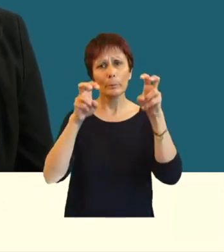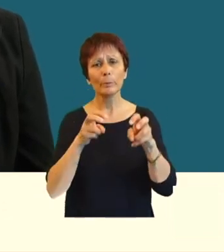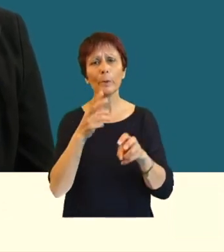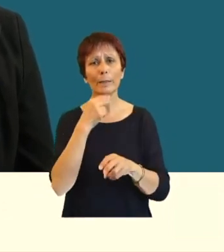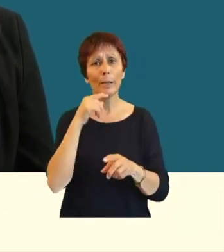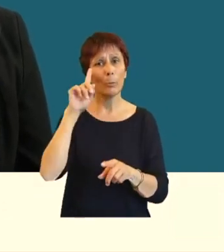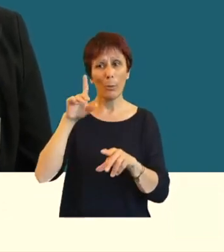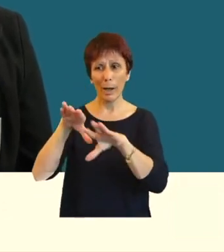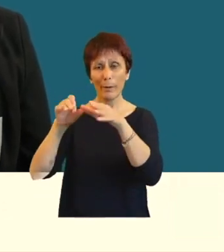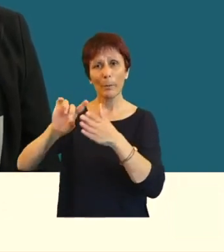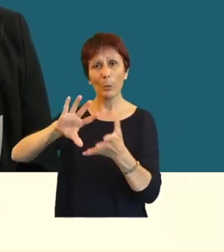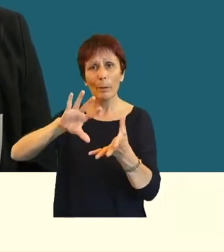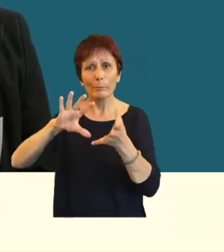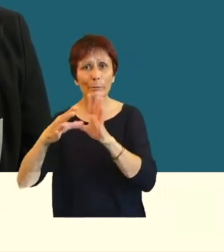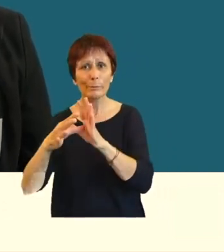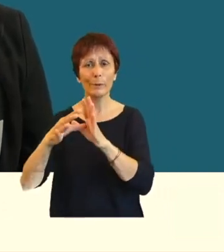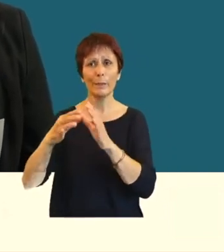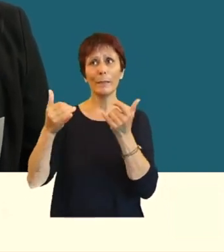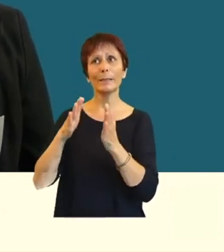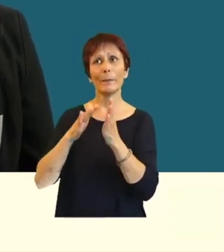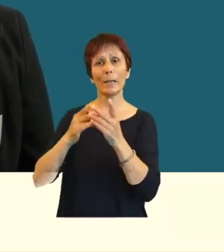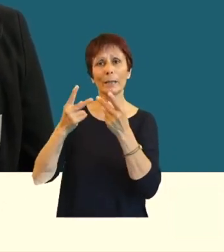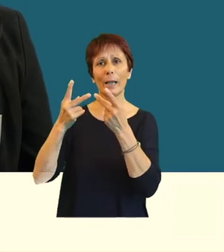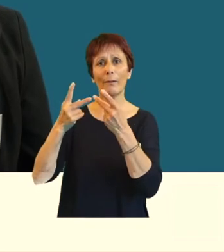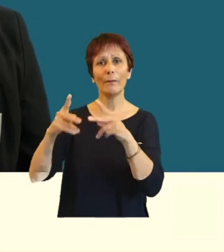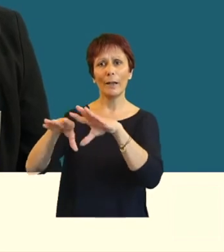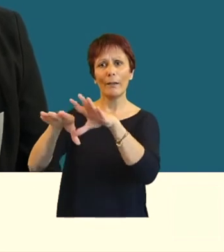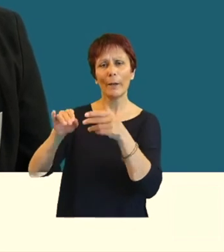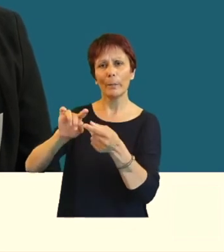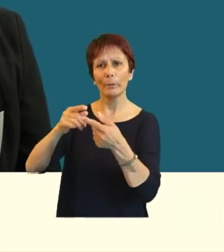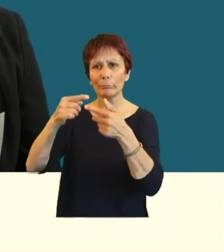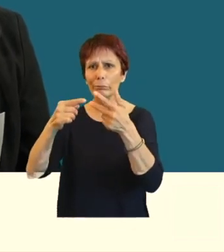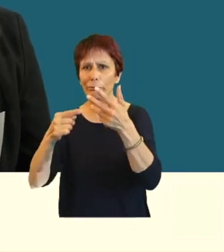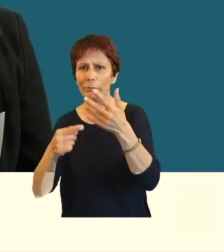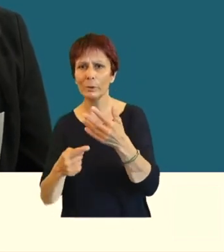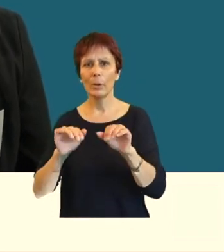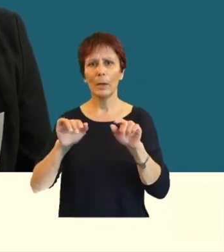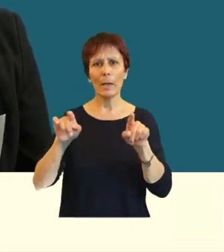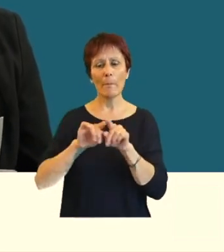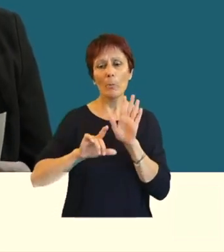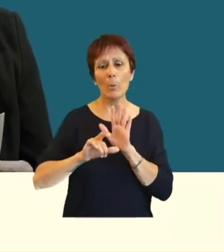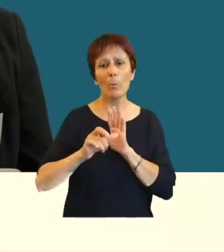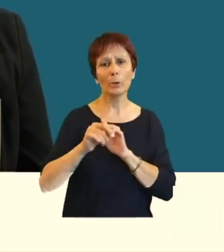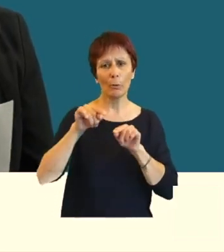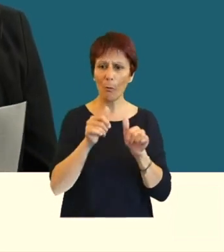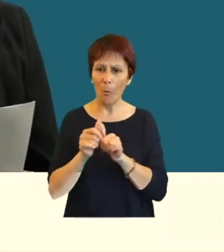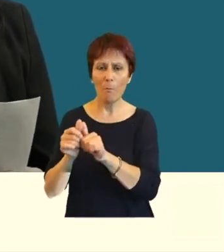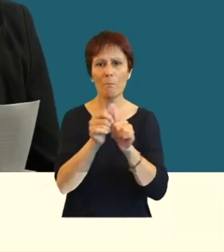la famille et à la diversité des familles marseillaises, ainsi que la définition de procédures communes aux officiers d'état civil de la ville de